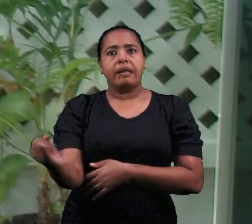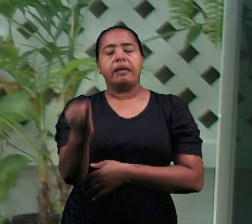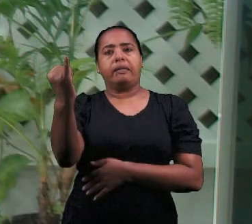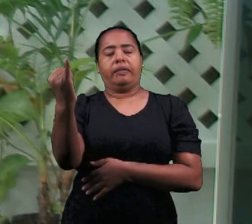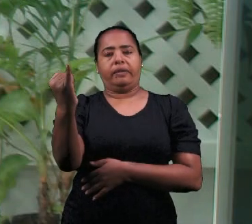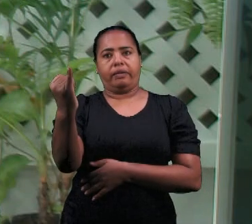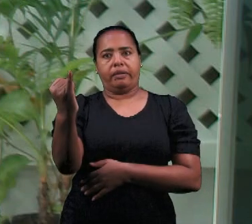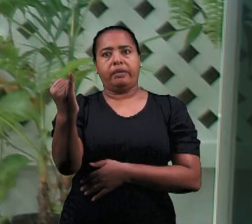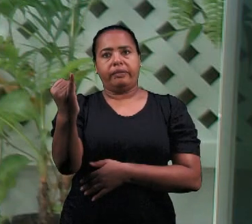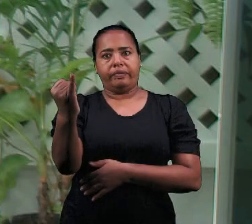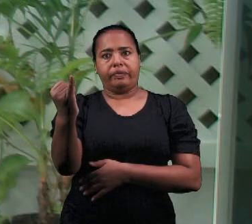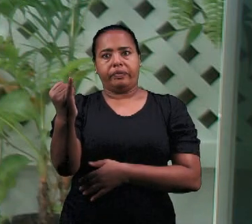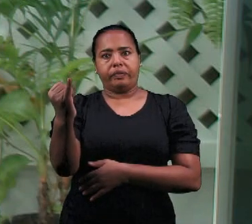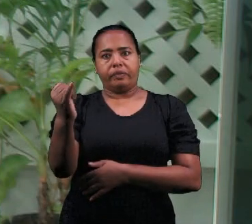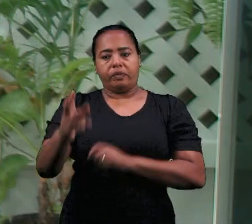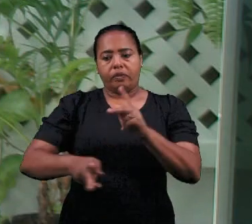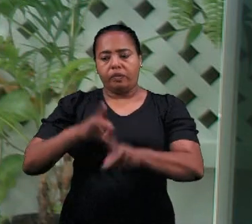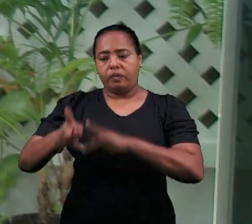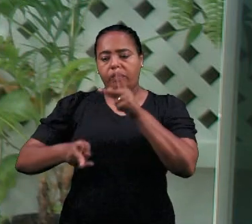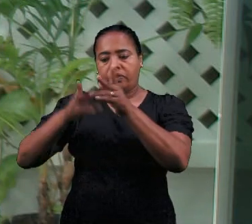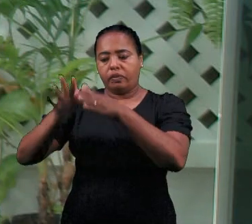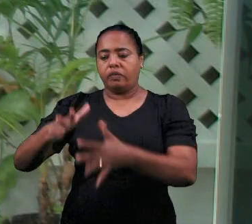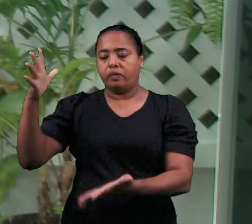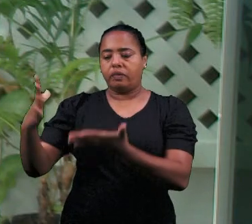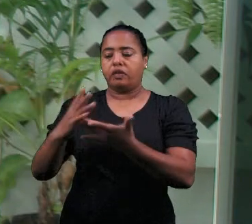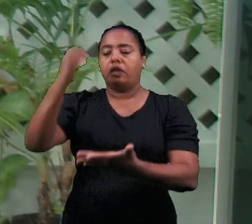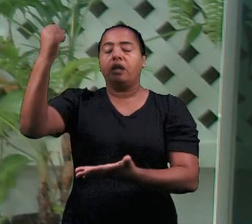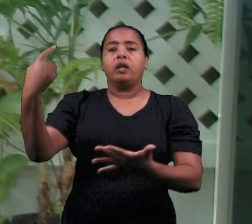vigilance. Donc, cela est